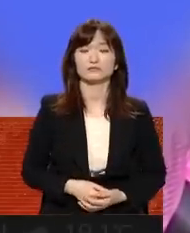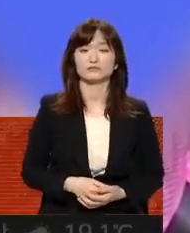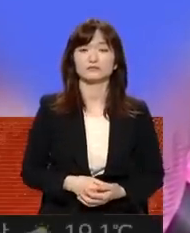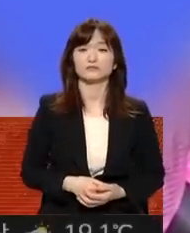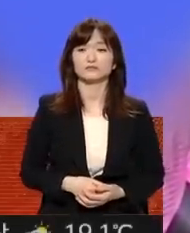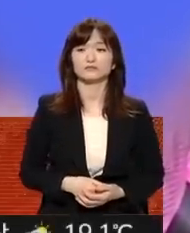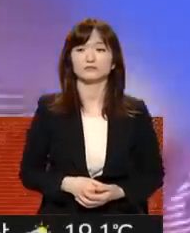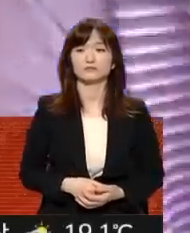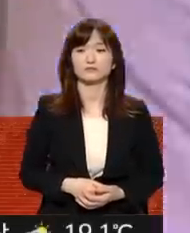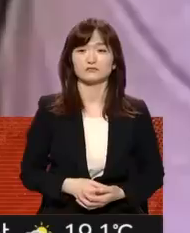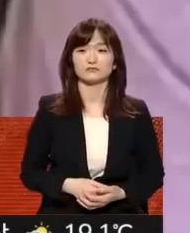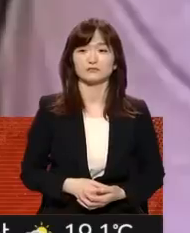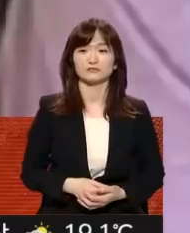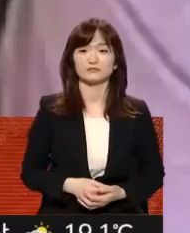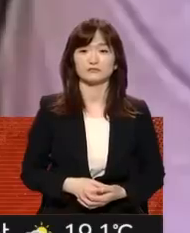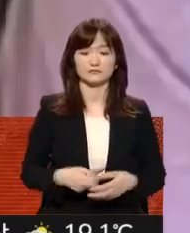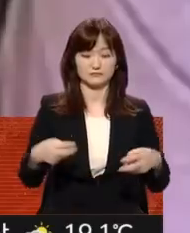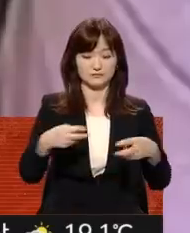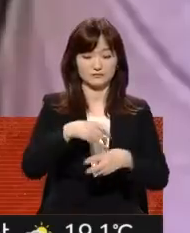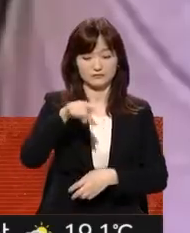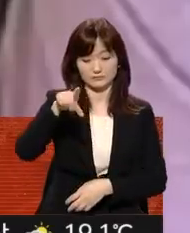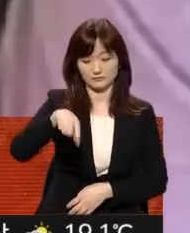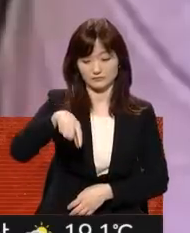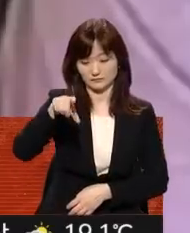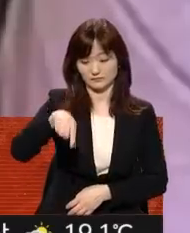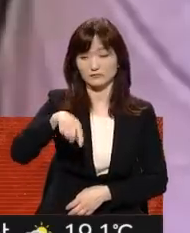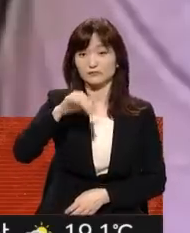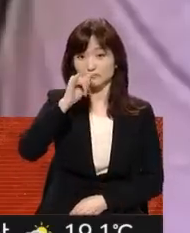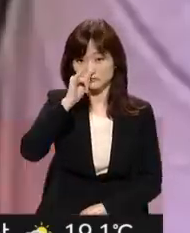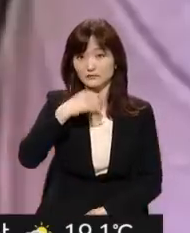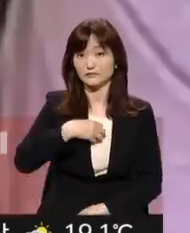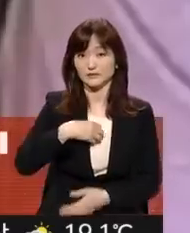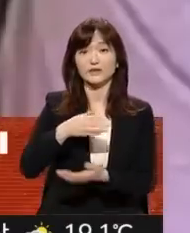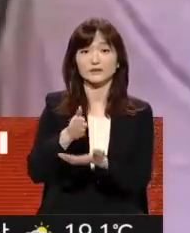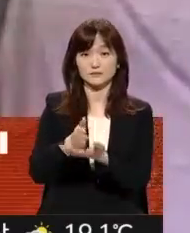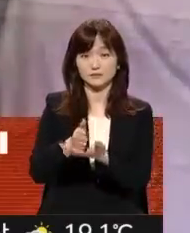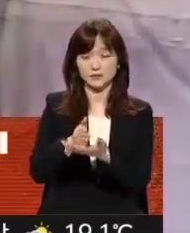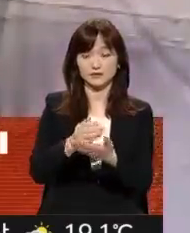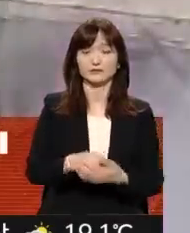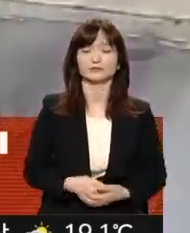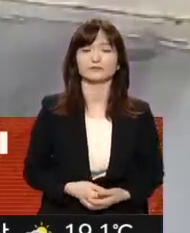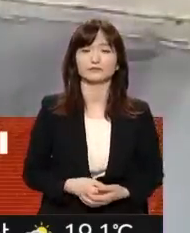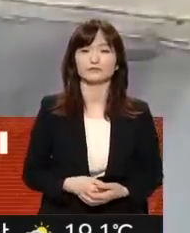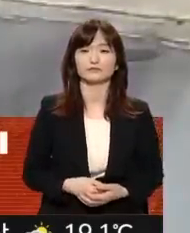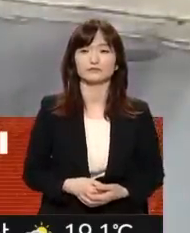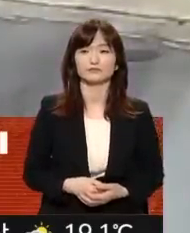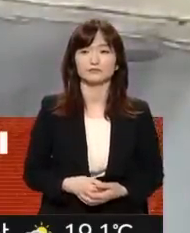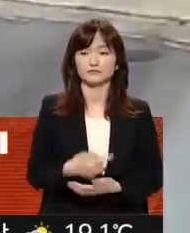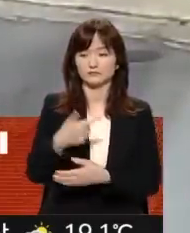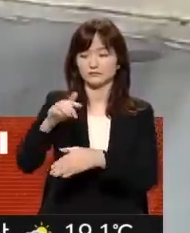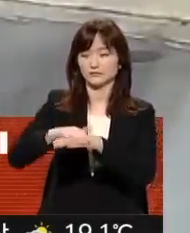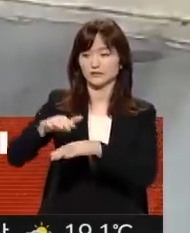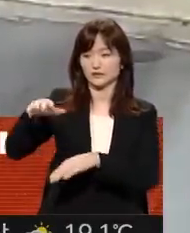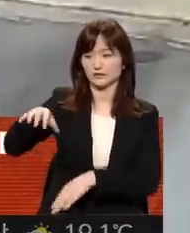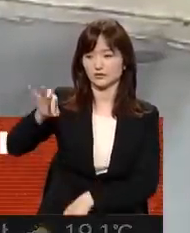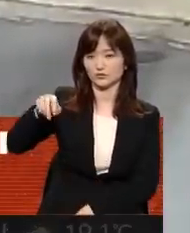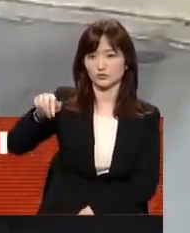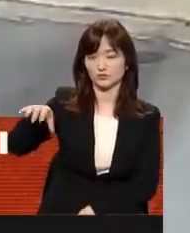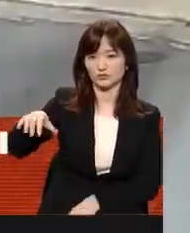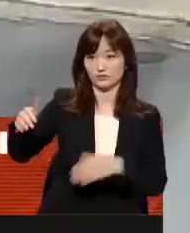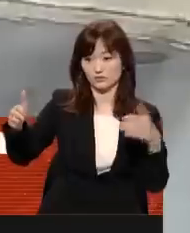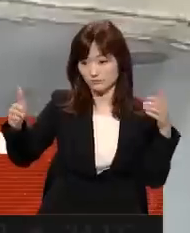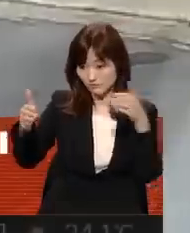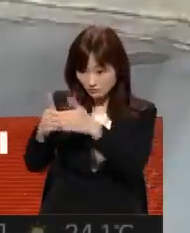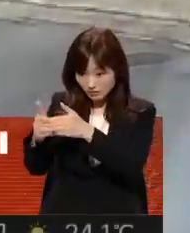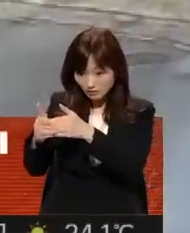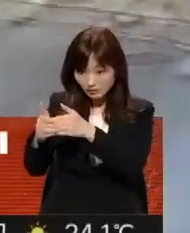이야기했다시피 저 후불카드로 결제할 수 있습니다. 걱정하지 마시고 대전까지 가주세요. 유성구까지 갔다는 겁니다. 딱 도착해가지고 결제를 하려고 하니까 어머